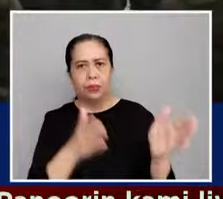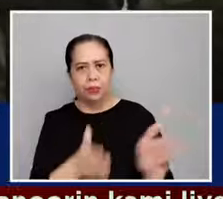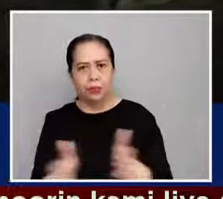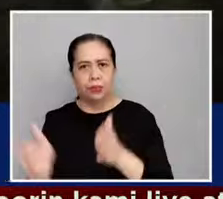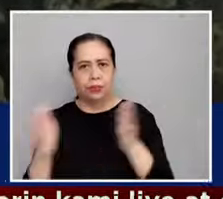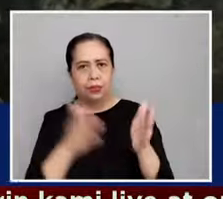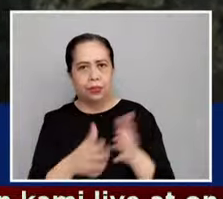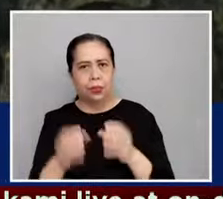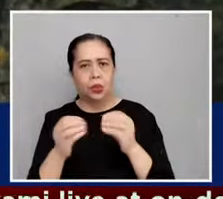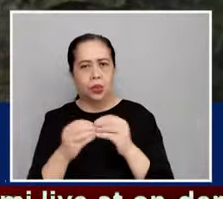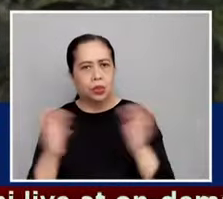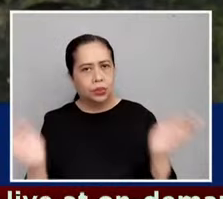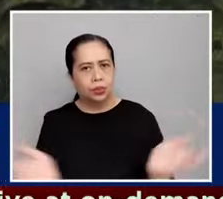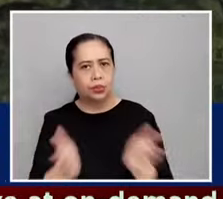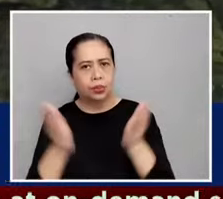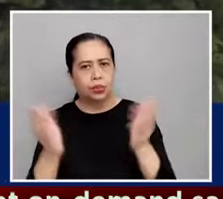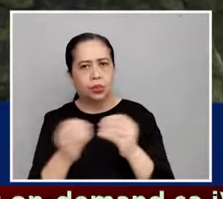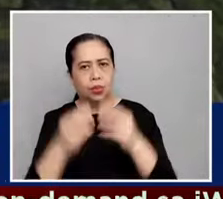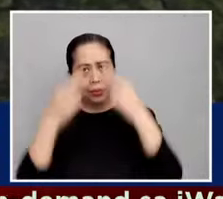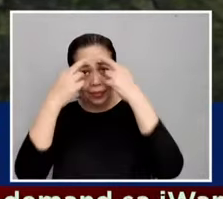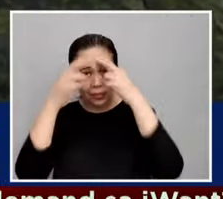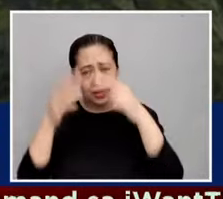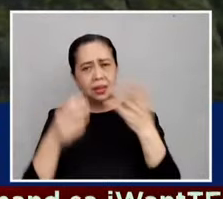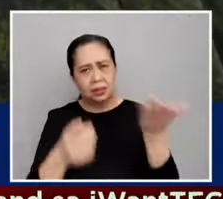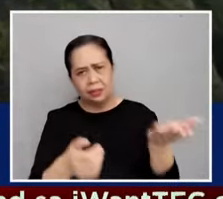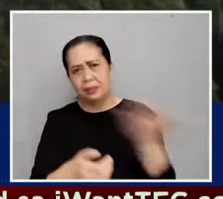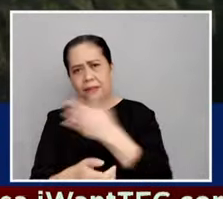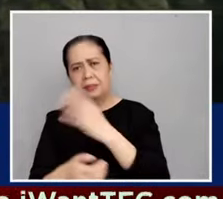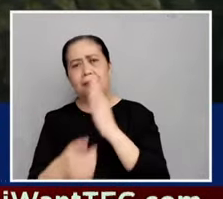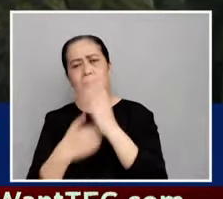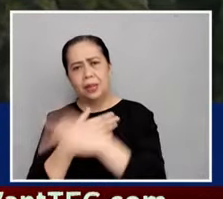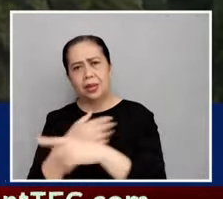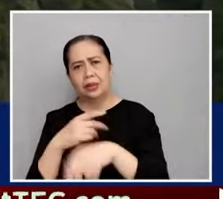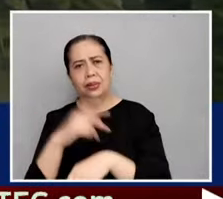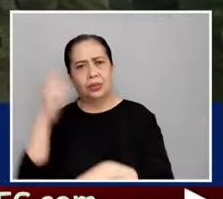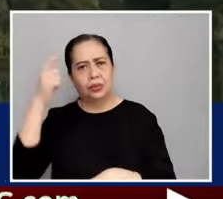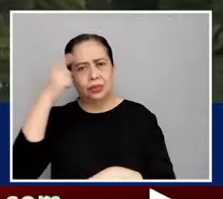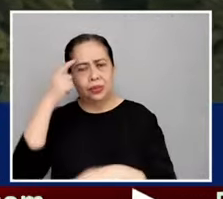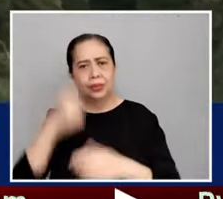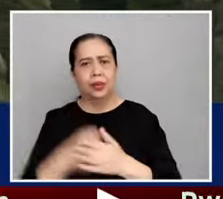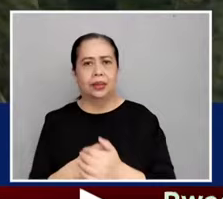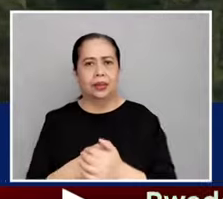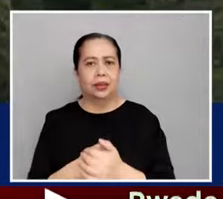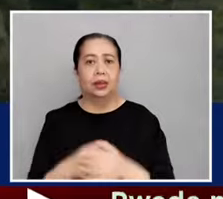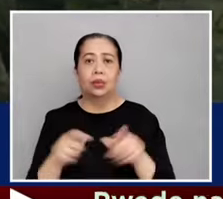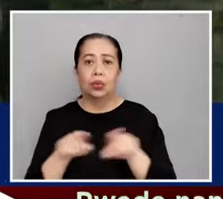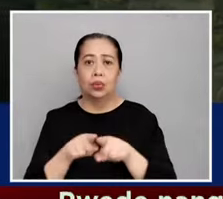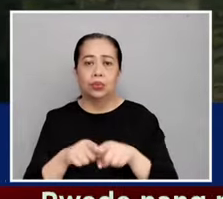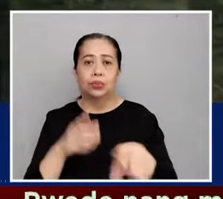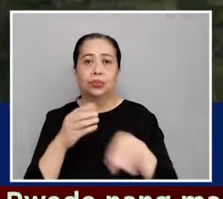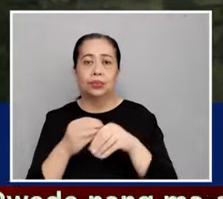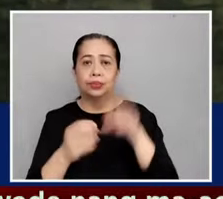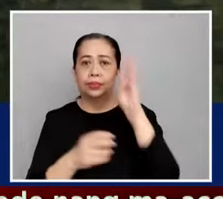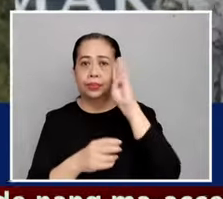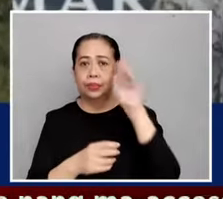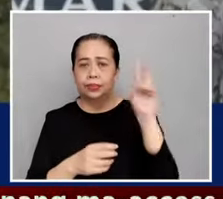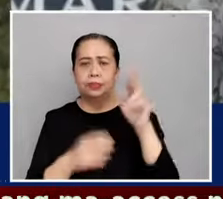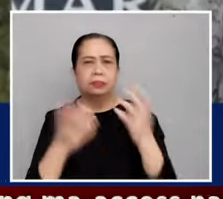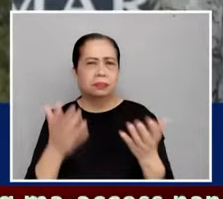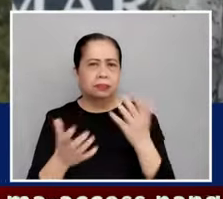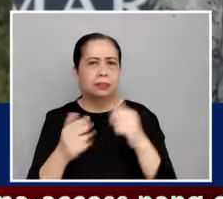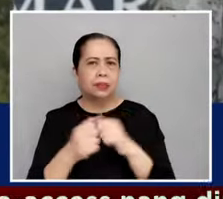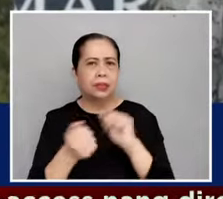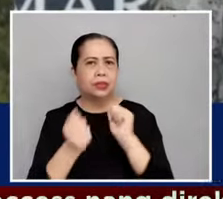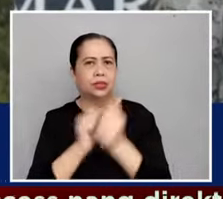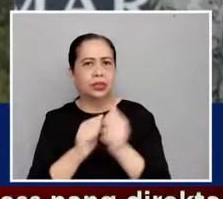para mainganyo ang mga rebelde na magbalik loob sa gobyerno. Dagdag ng Pangulo, posibleng ang pagbabago